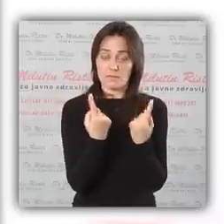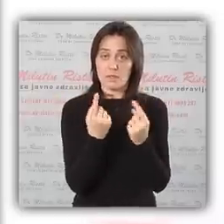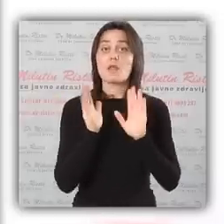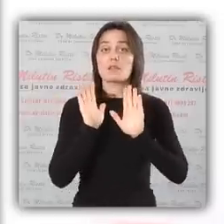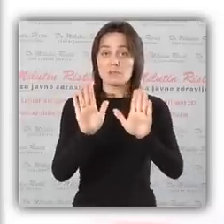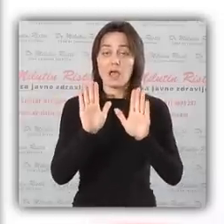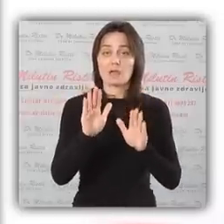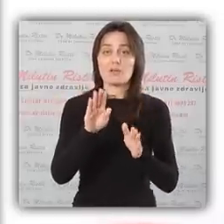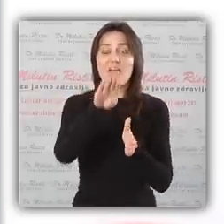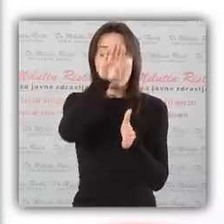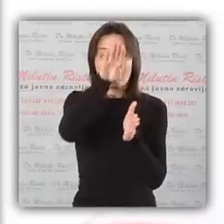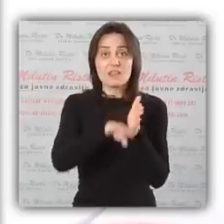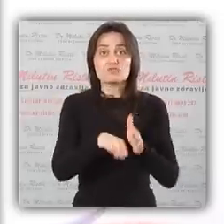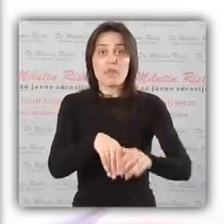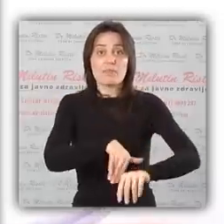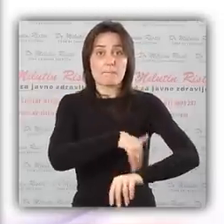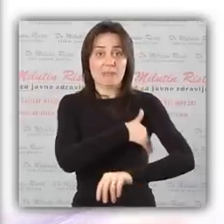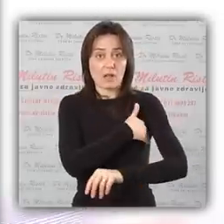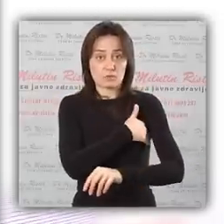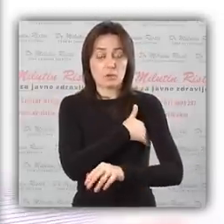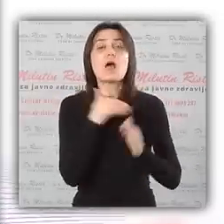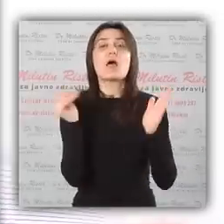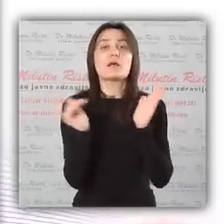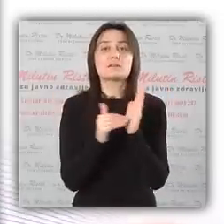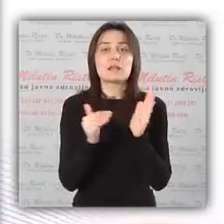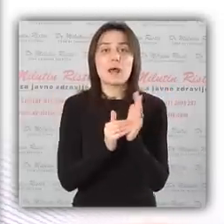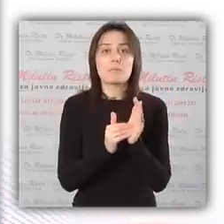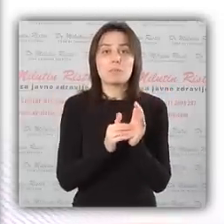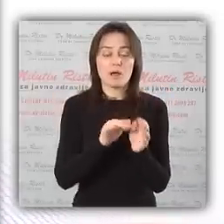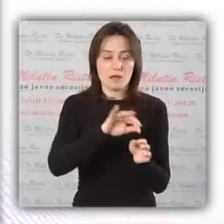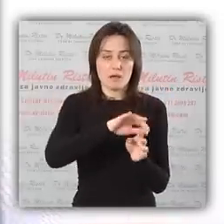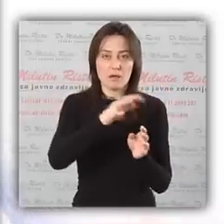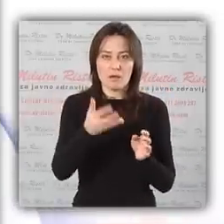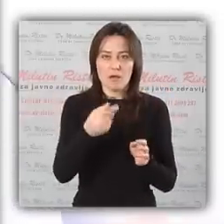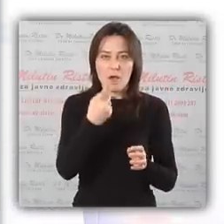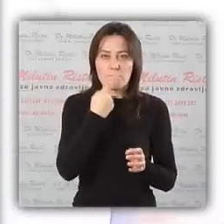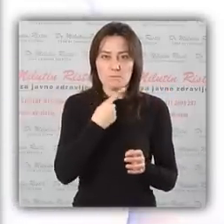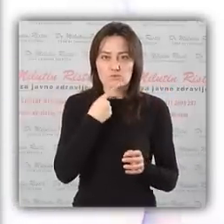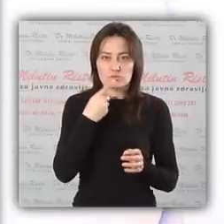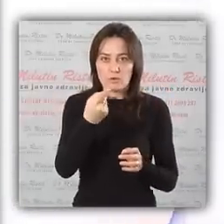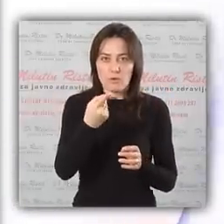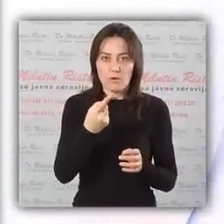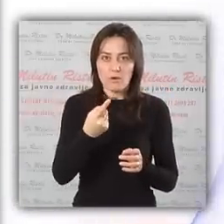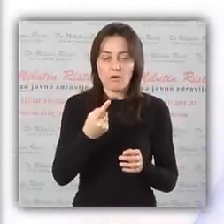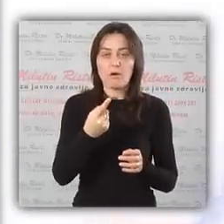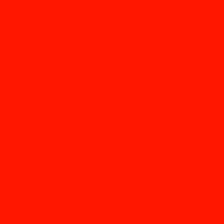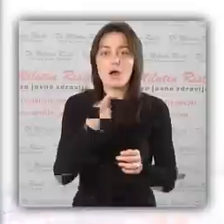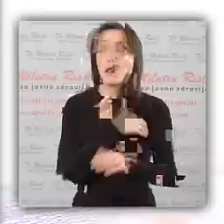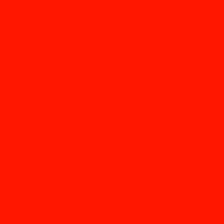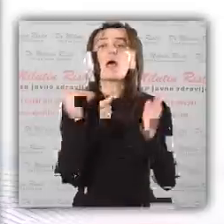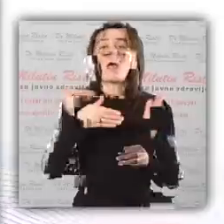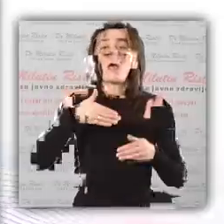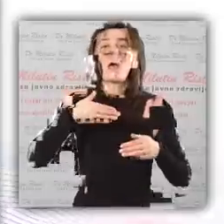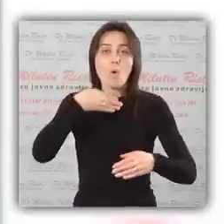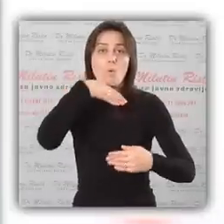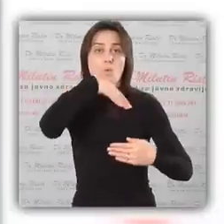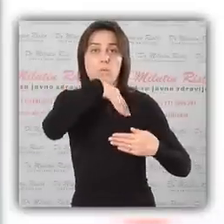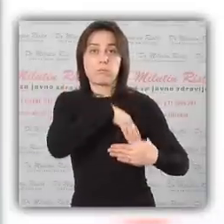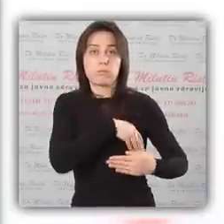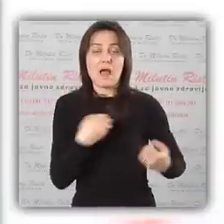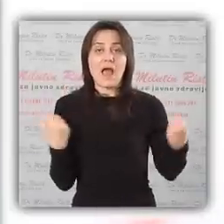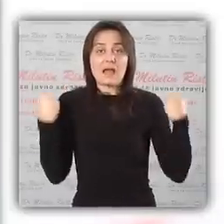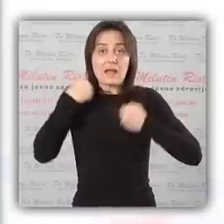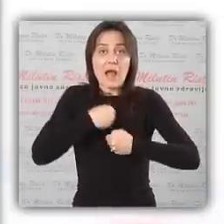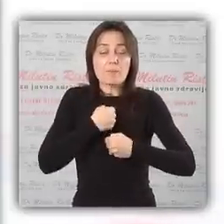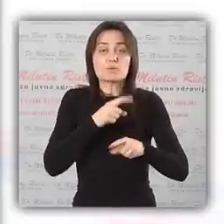vremenski uslovi takvi da su niže temperature, potrebno je uzorak spermograma doneti u unutrašnjem džepu